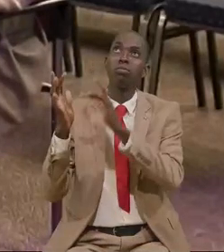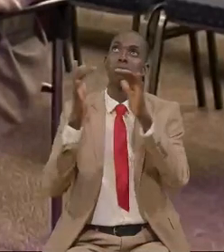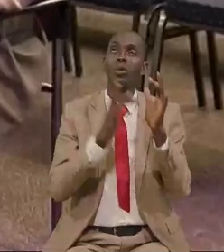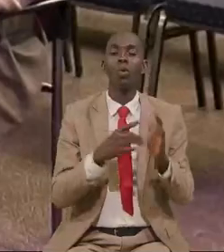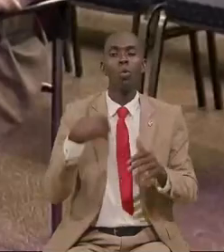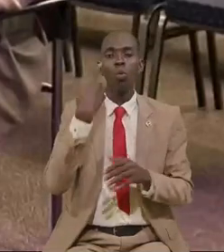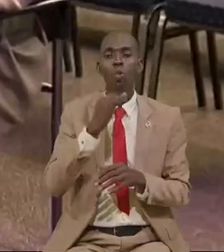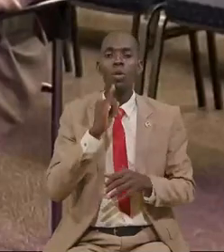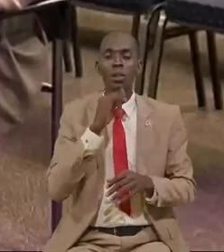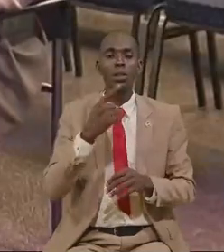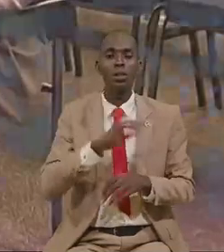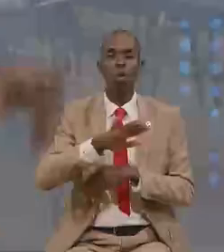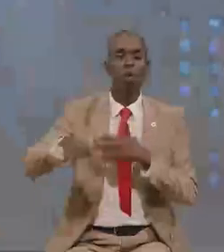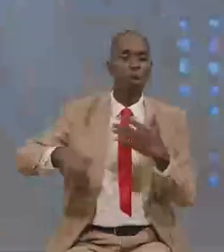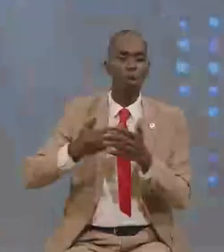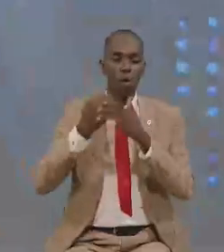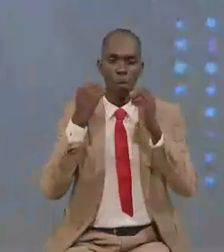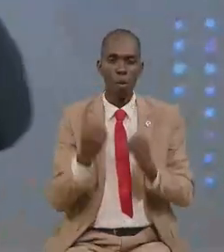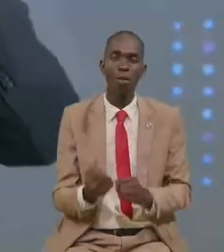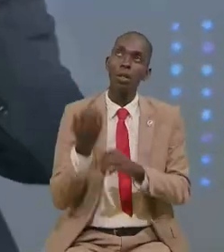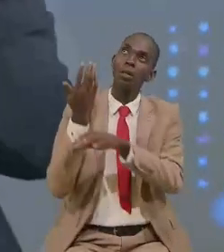est l'avocat tout puissant.